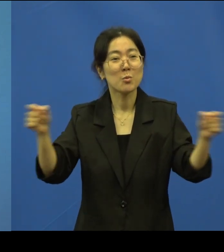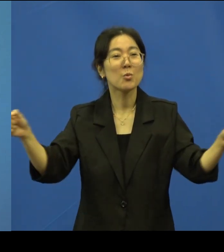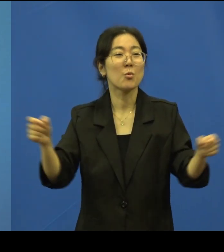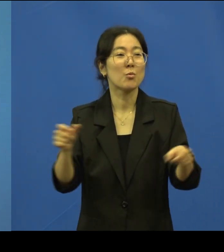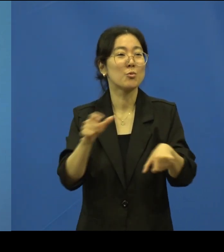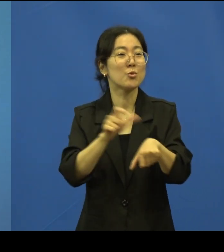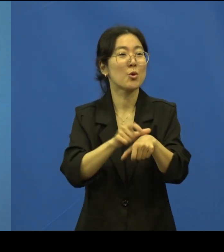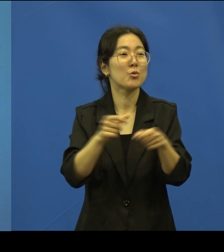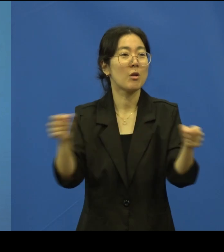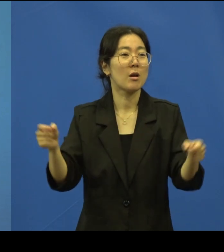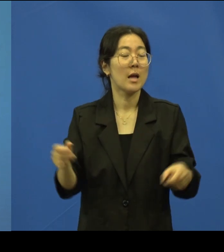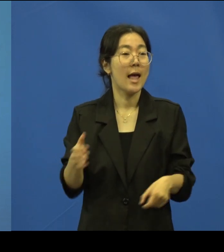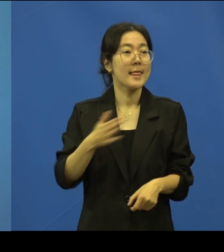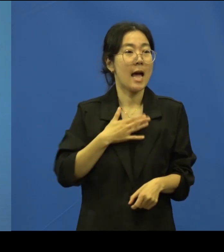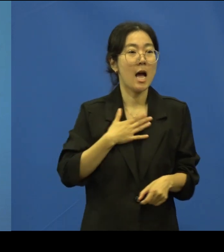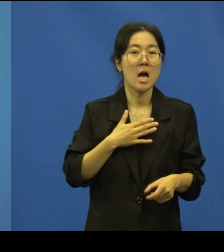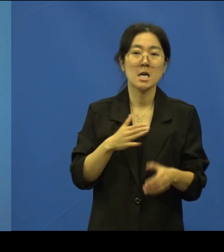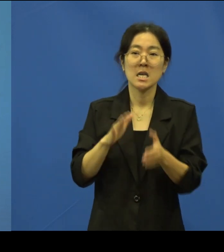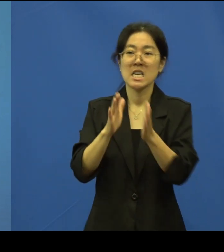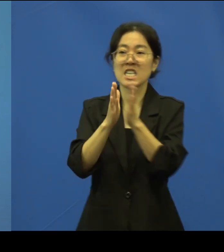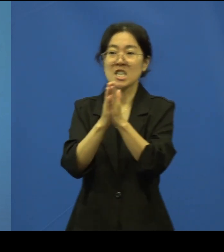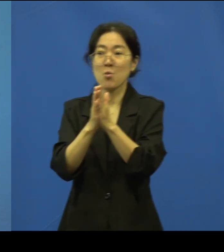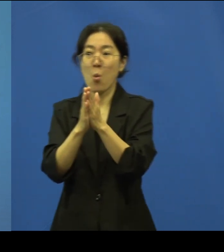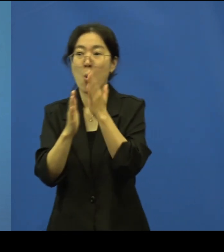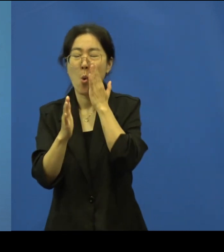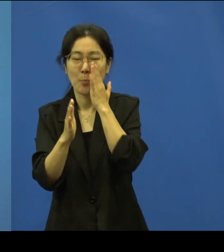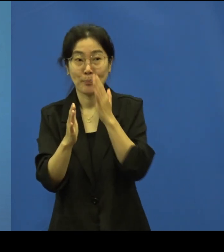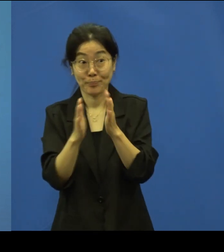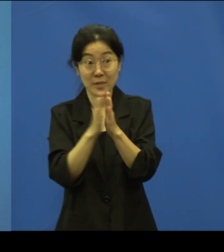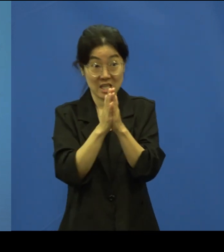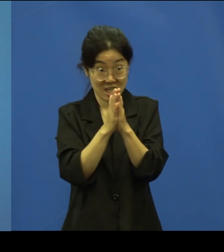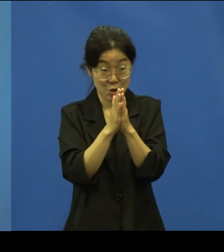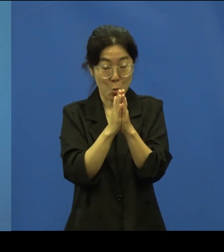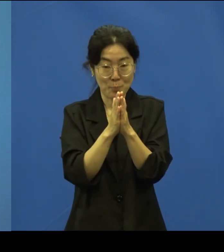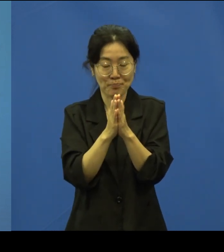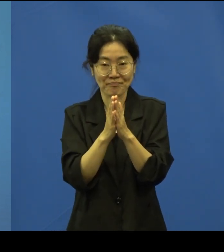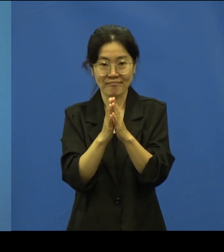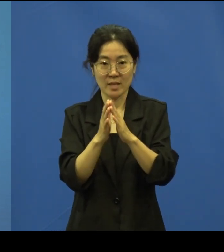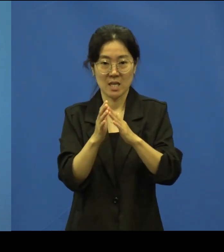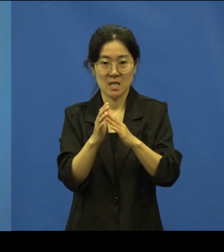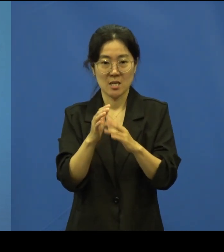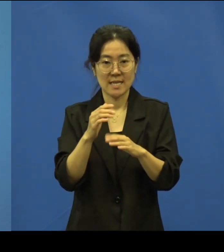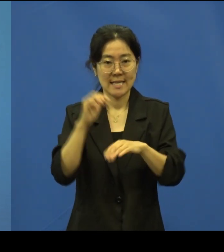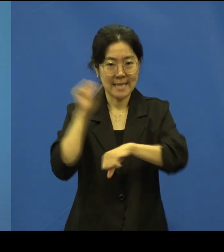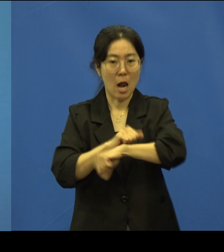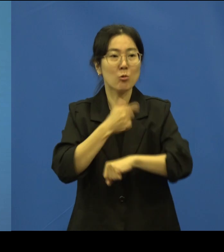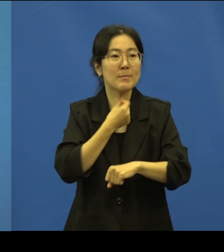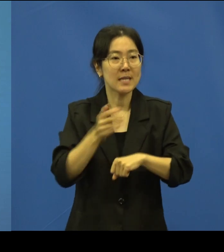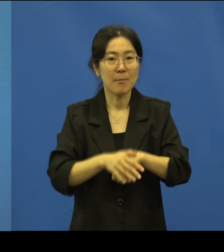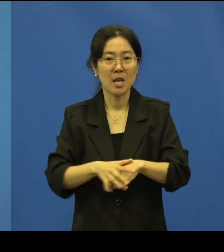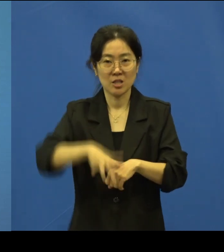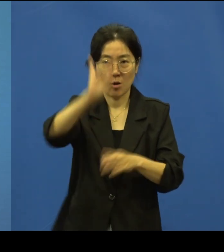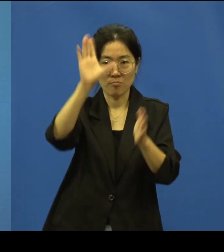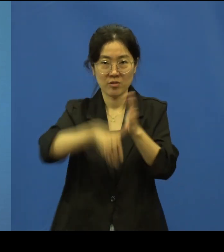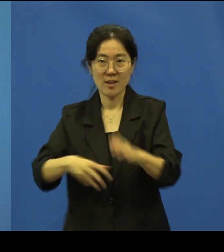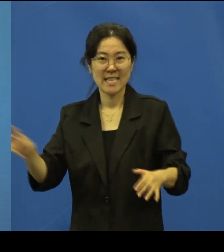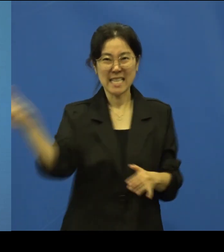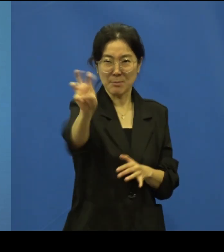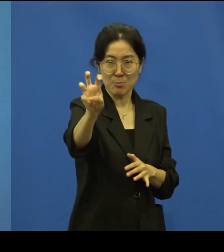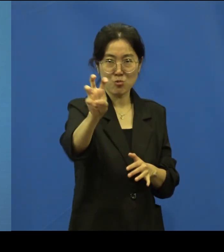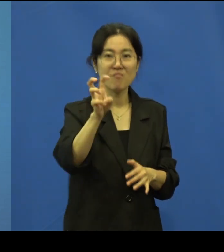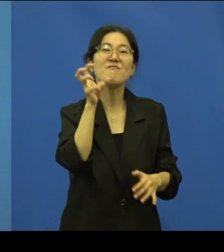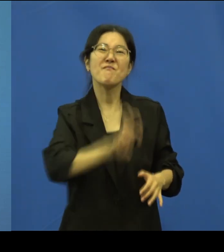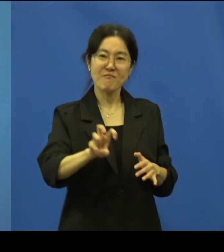그러나 처음부터 30분 하자 그러면 또 시간이 없으면 30분 못하게 되니까 5분만 하자 이렇게 시작을 해가지고